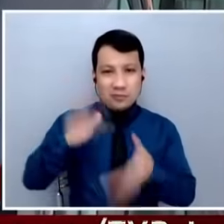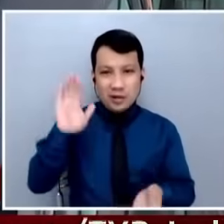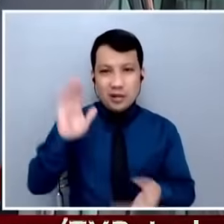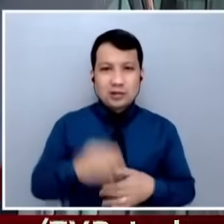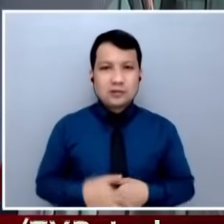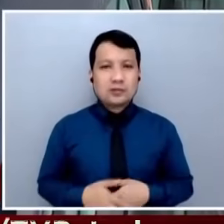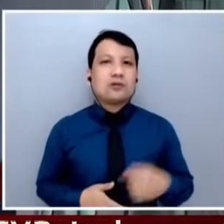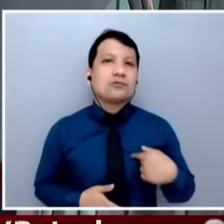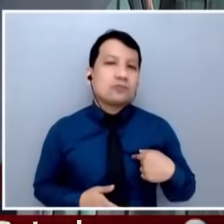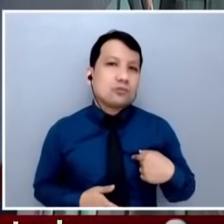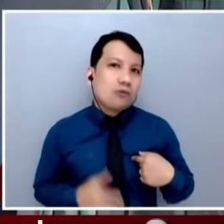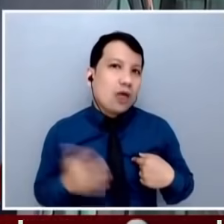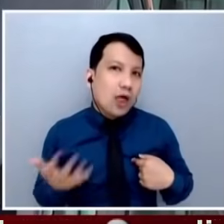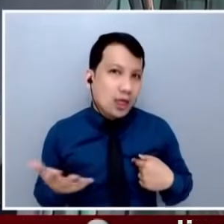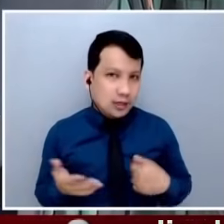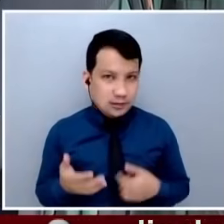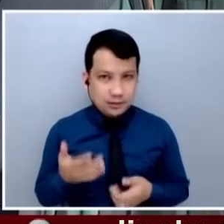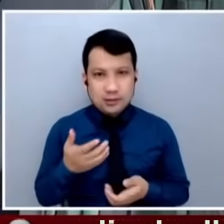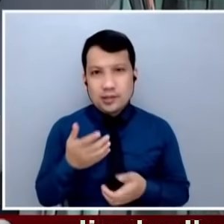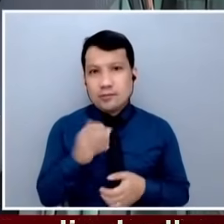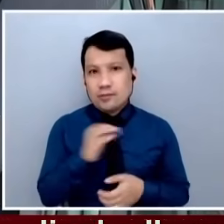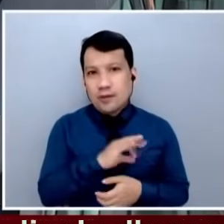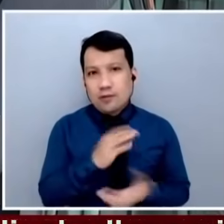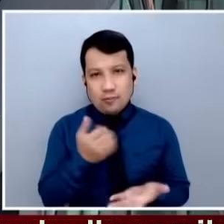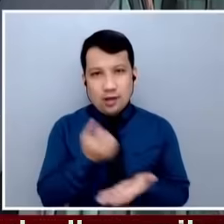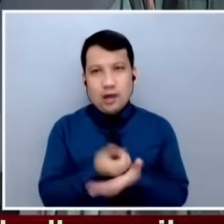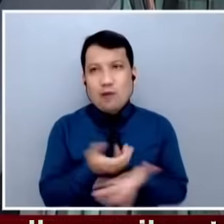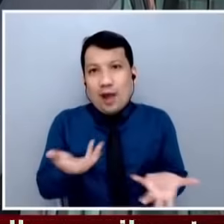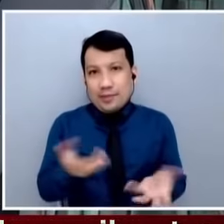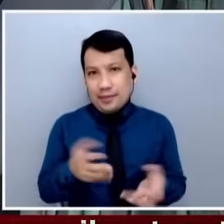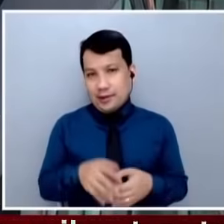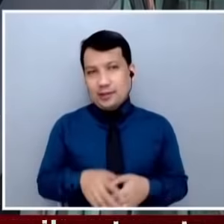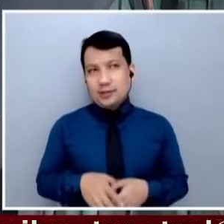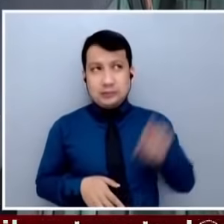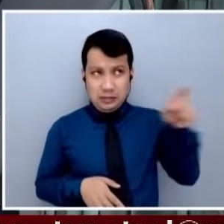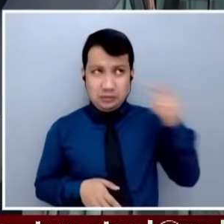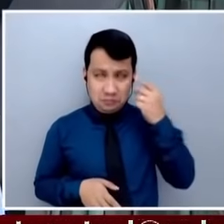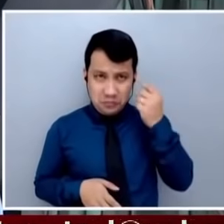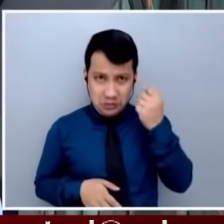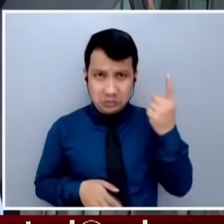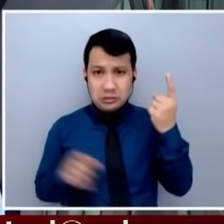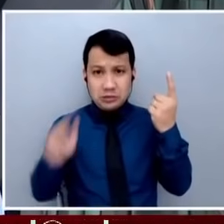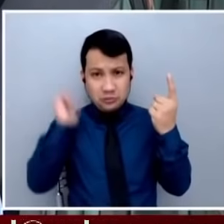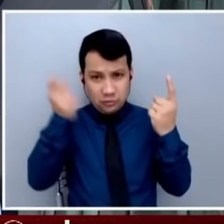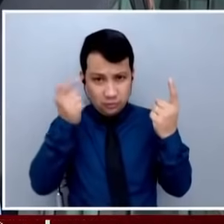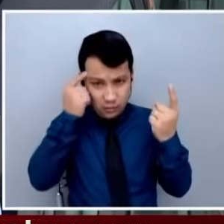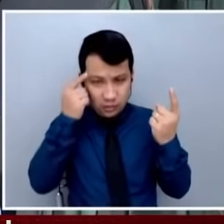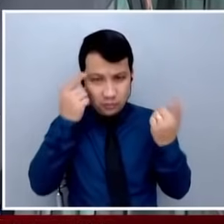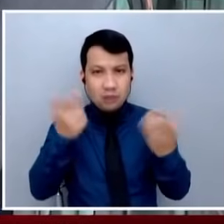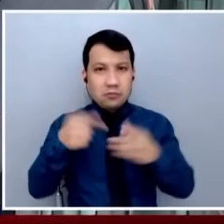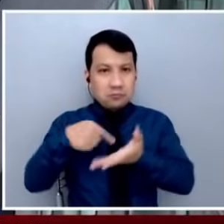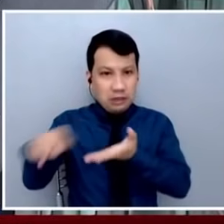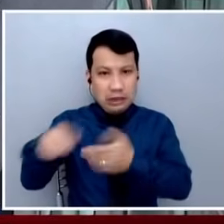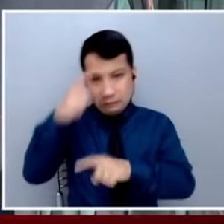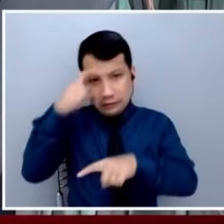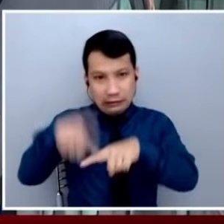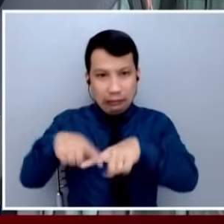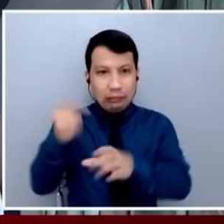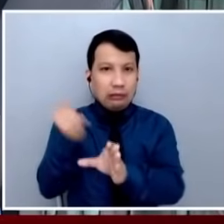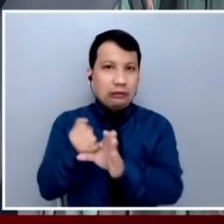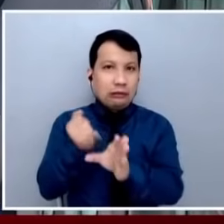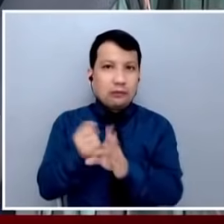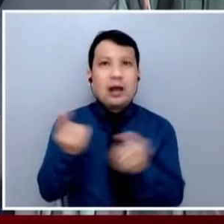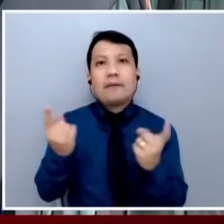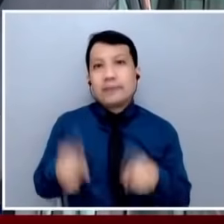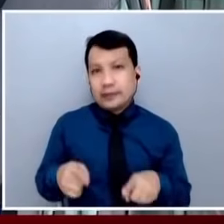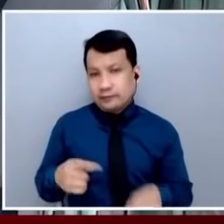kinikita. Oh. Sana maintain lang kami ng gobyerno na talagang kami, halos hanggat boundary lang kami nangyari sa amin.